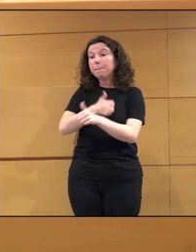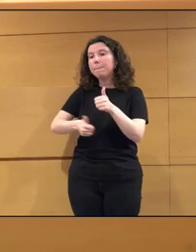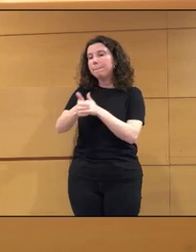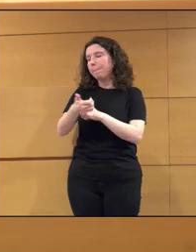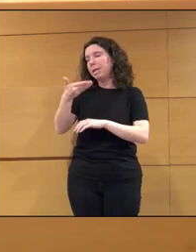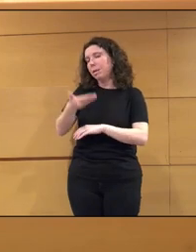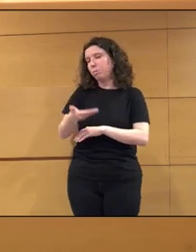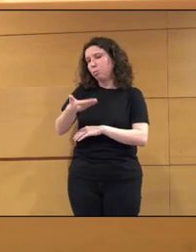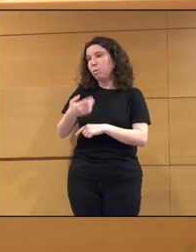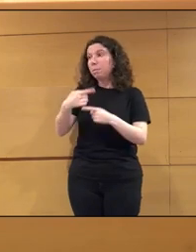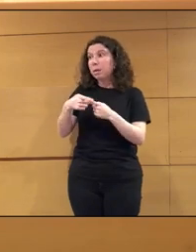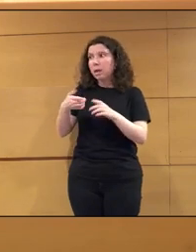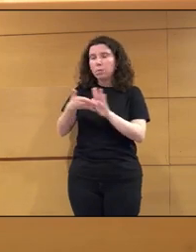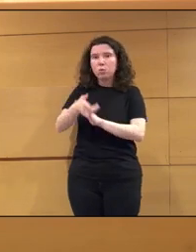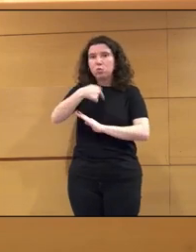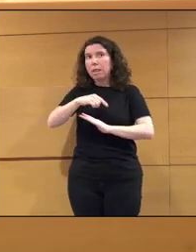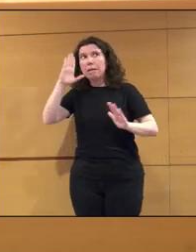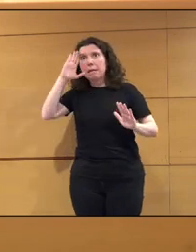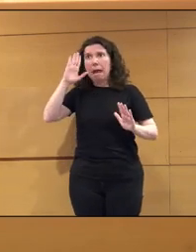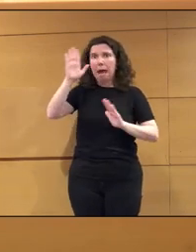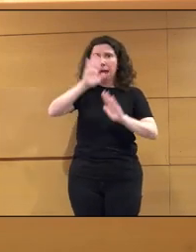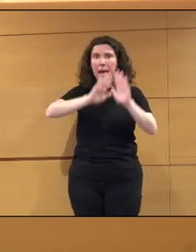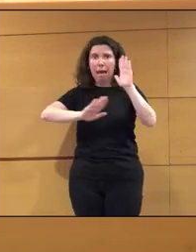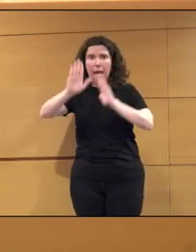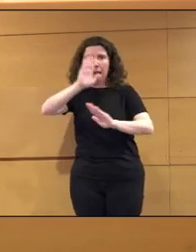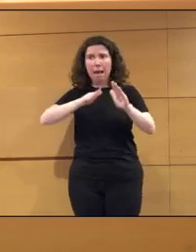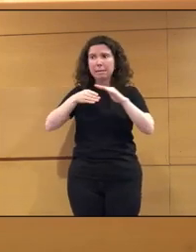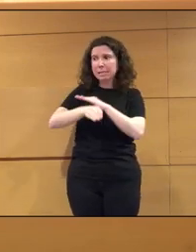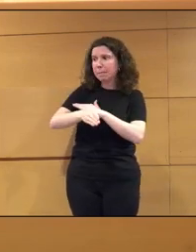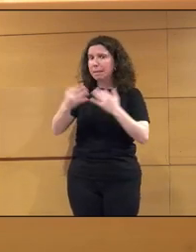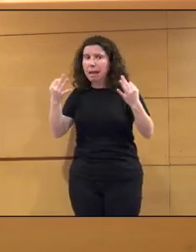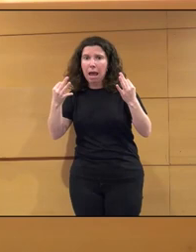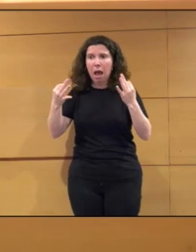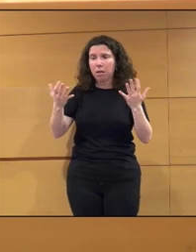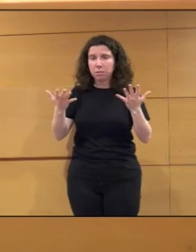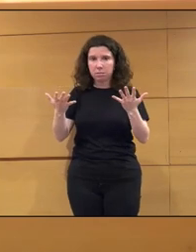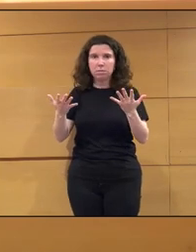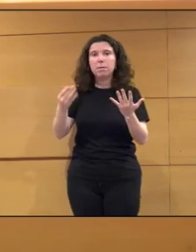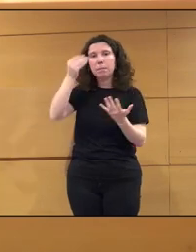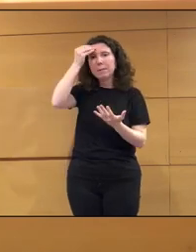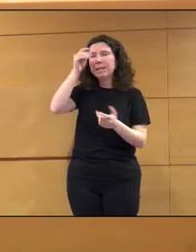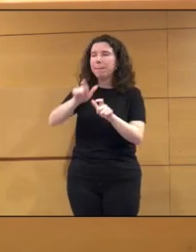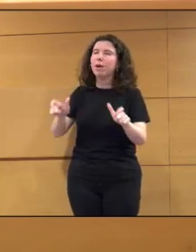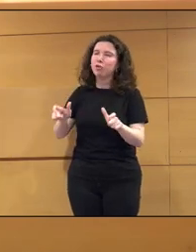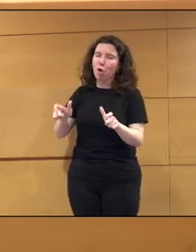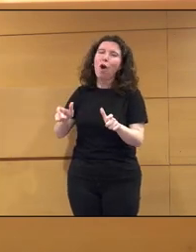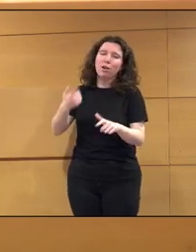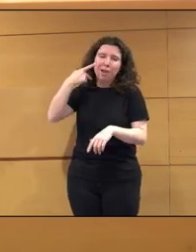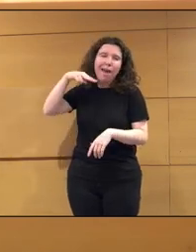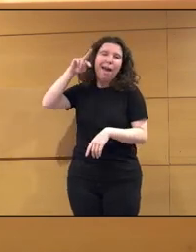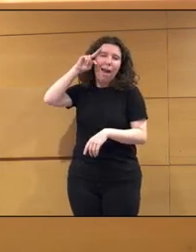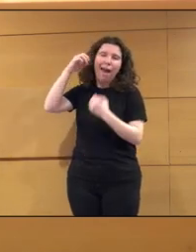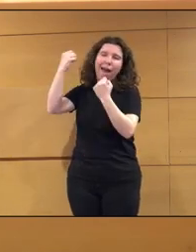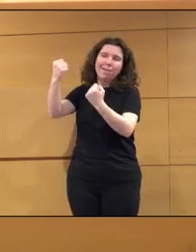ens enfonsàvem en l'accessibilitat, i quan la gent deia, però clar, segur que teniu un munt de gent en temes d'accessibilitat, i